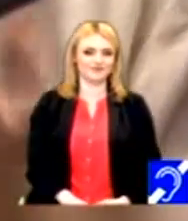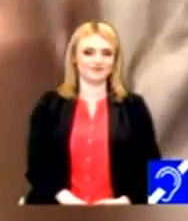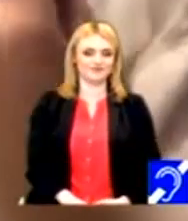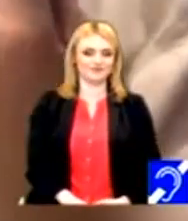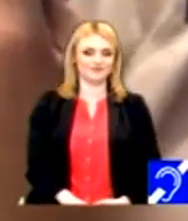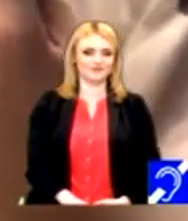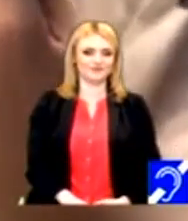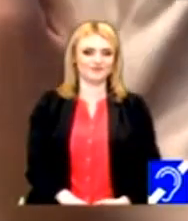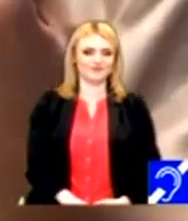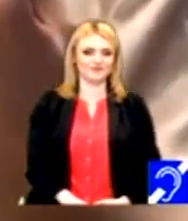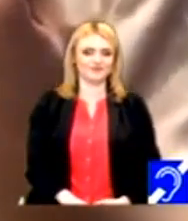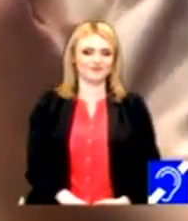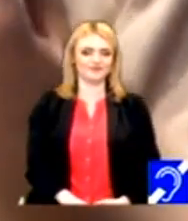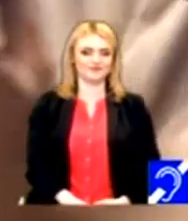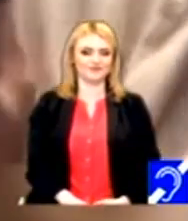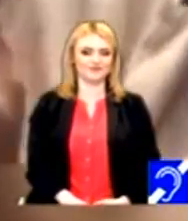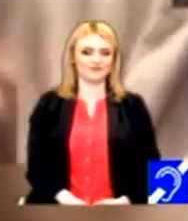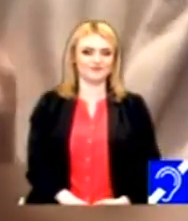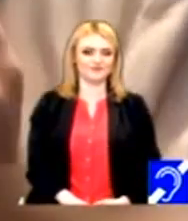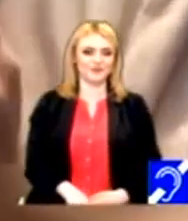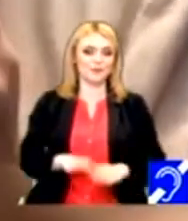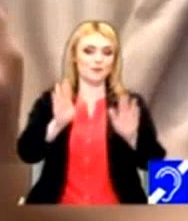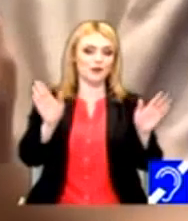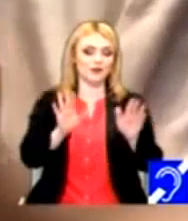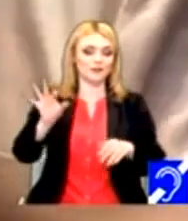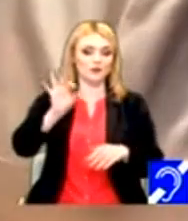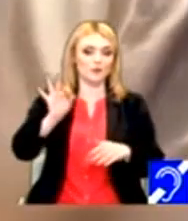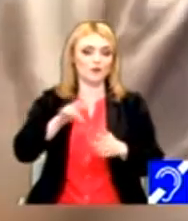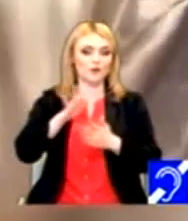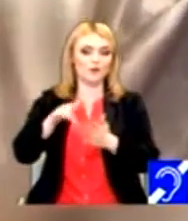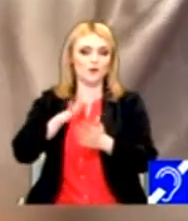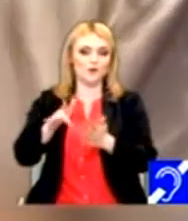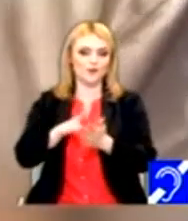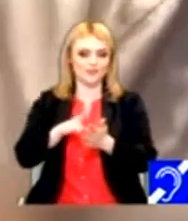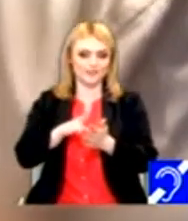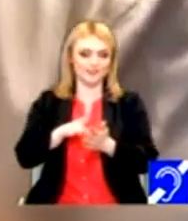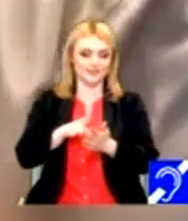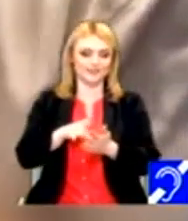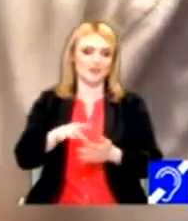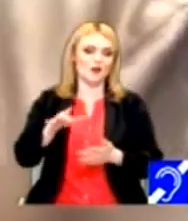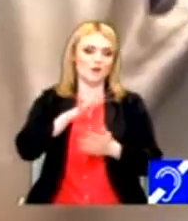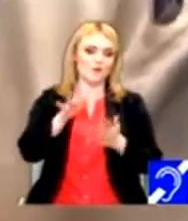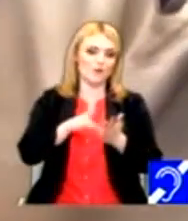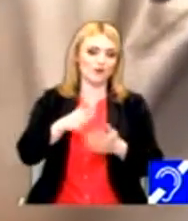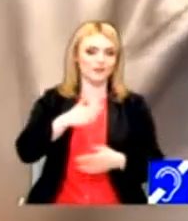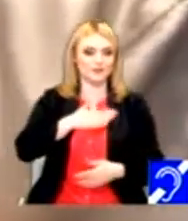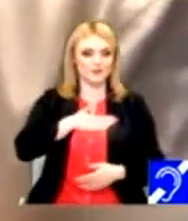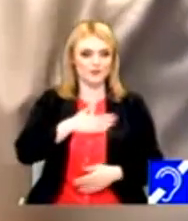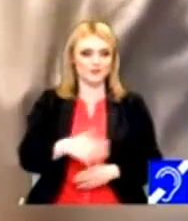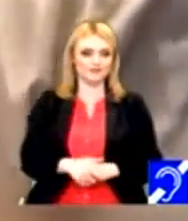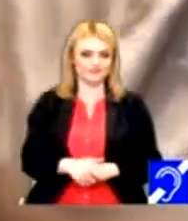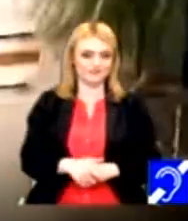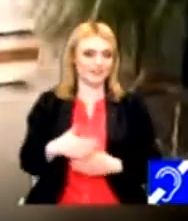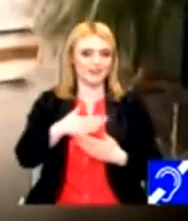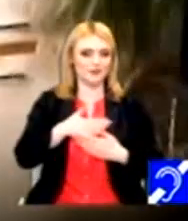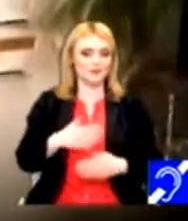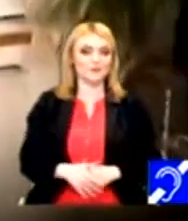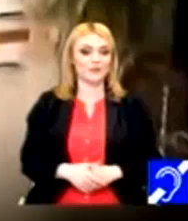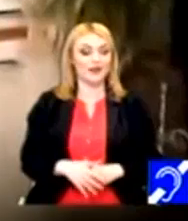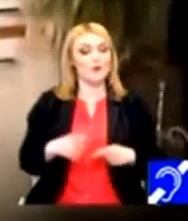fost comandate 25 de bucăți. Iată cum are loc procesul de producere a boxelor de